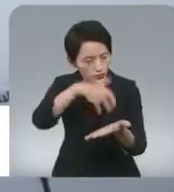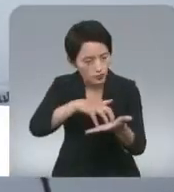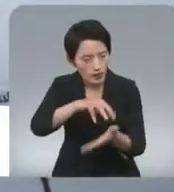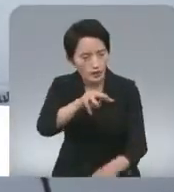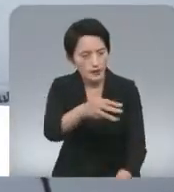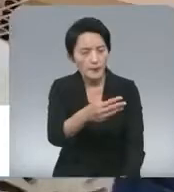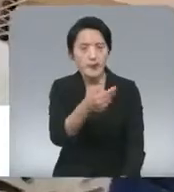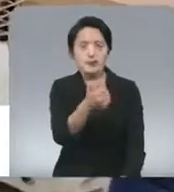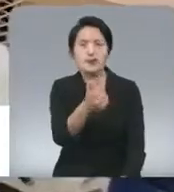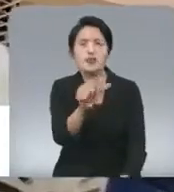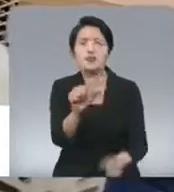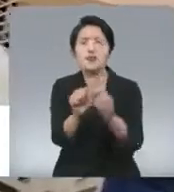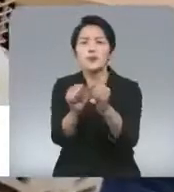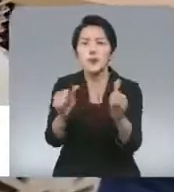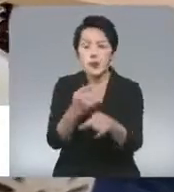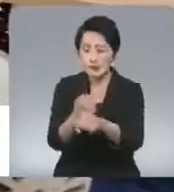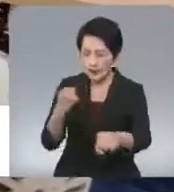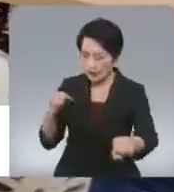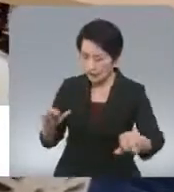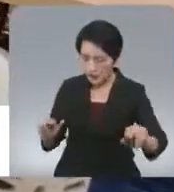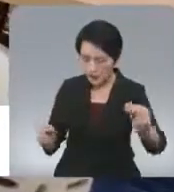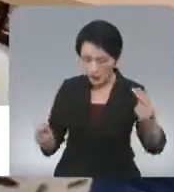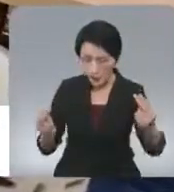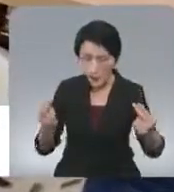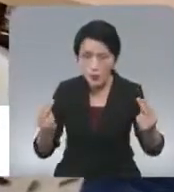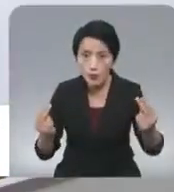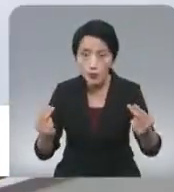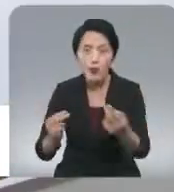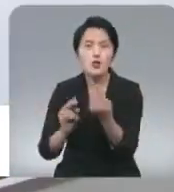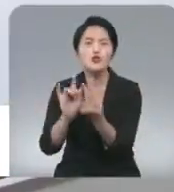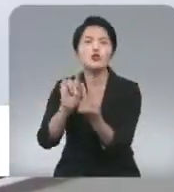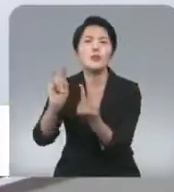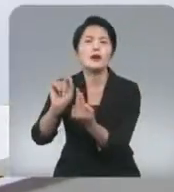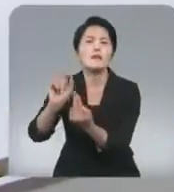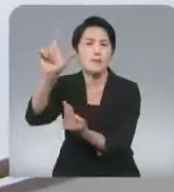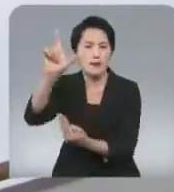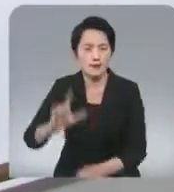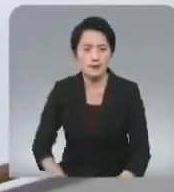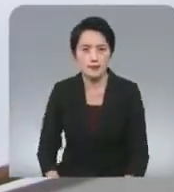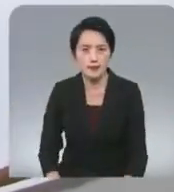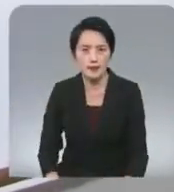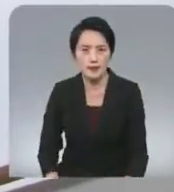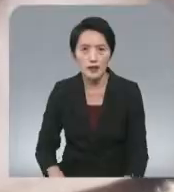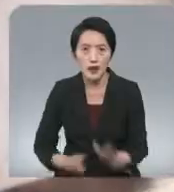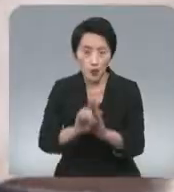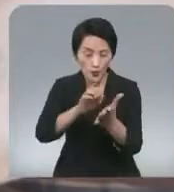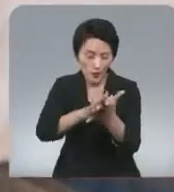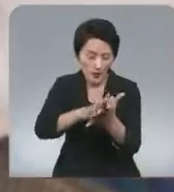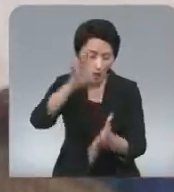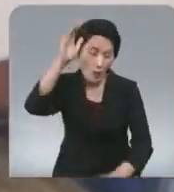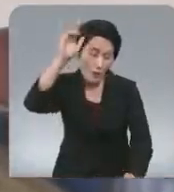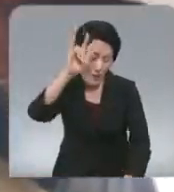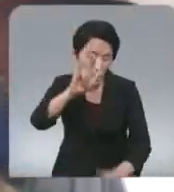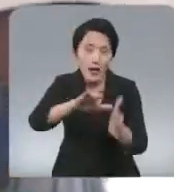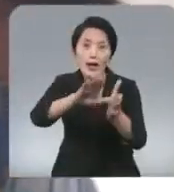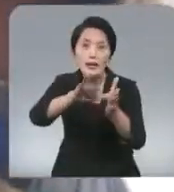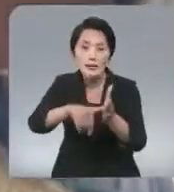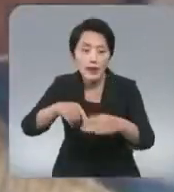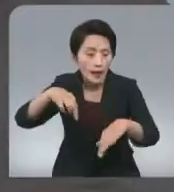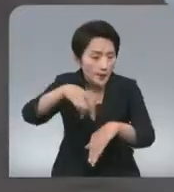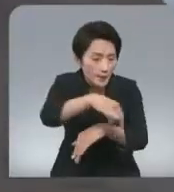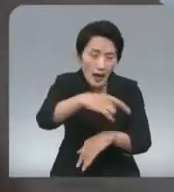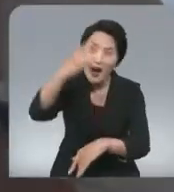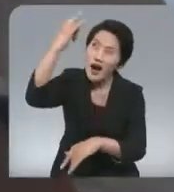градусов выше во второй половине дня 4 июля во внутренних районах страны прошли кратковременные ливни